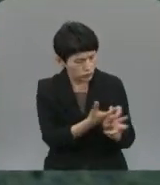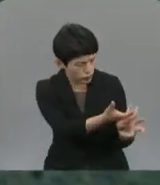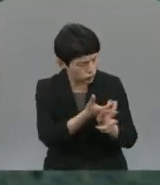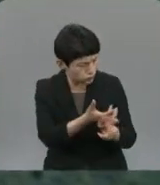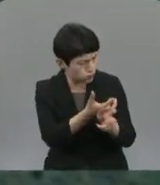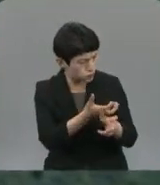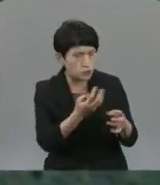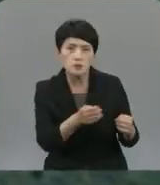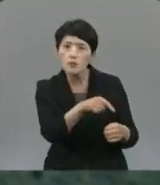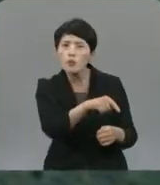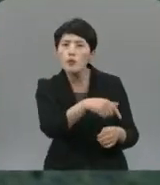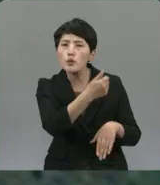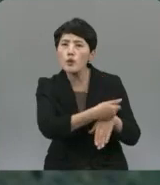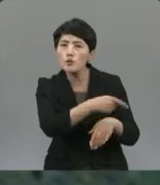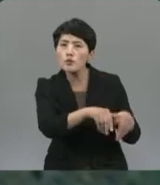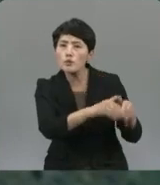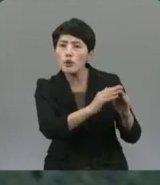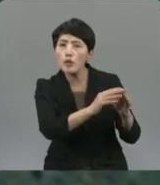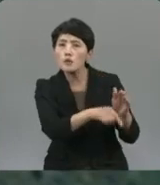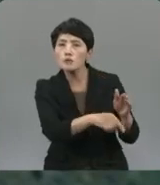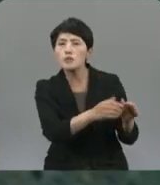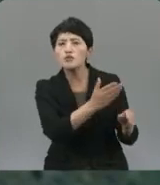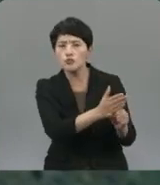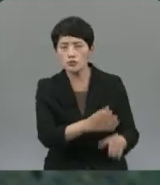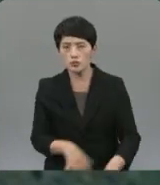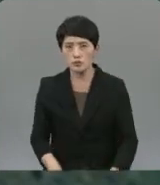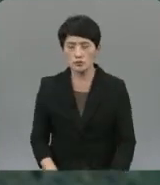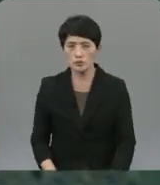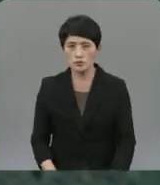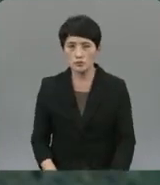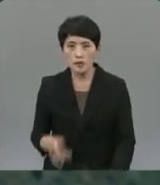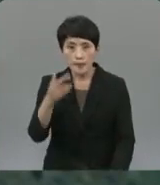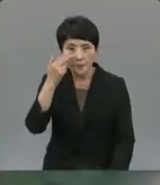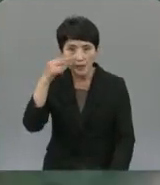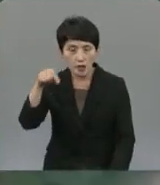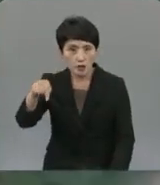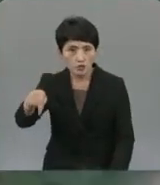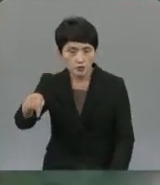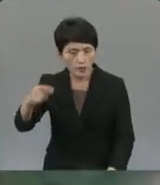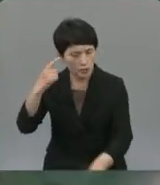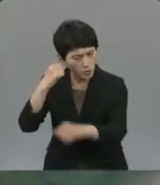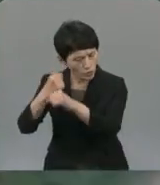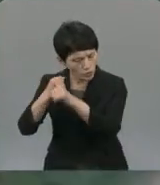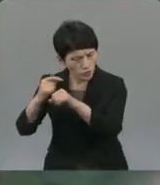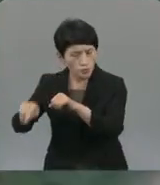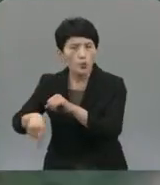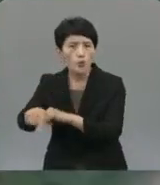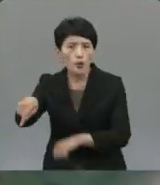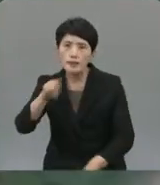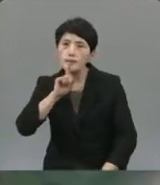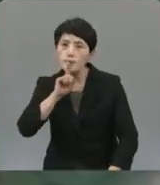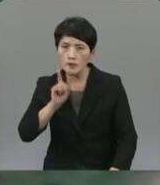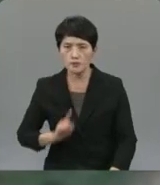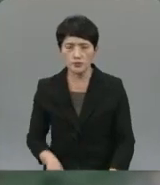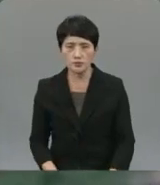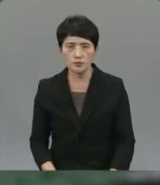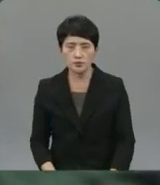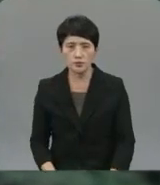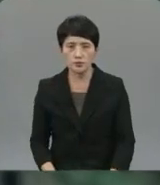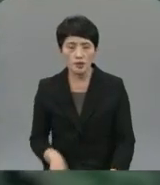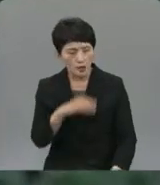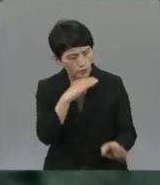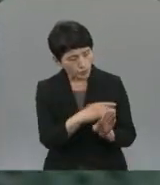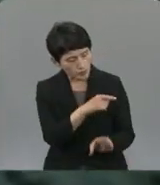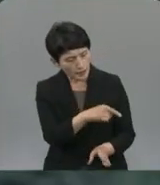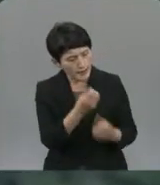宽40米的长方形场地上。在4月30日拍摄的卫星照片中，仍能看到施工现场的土地裸